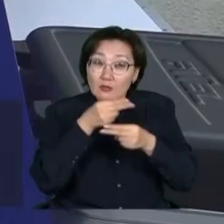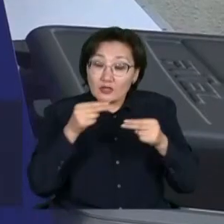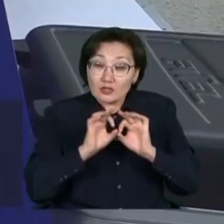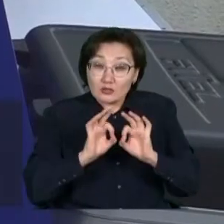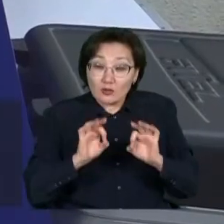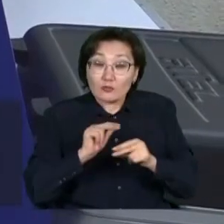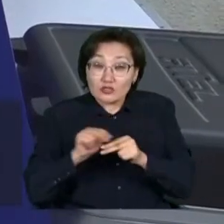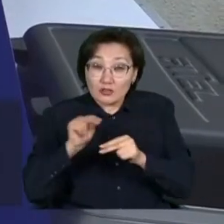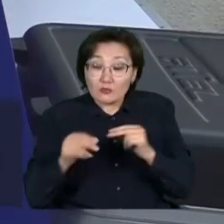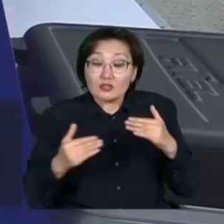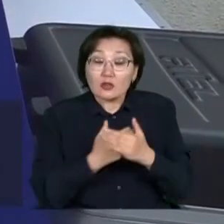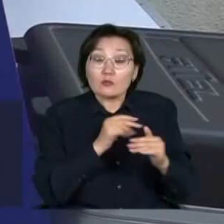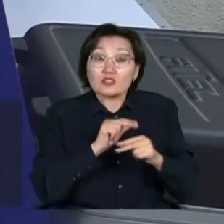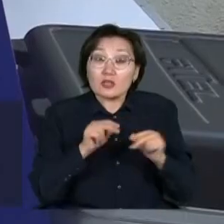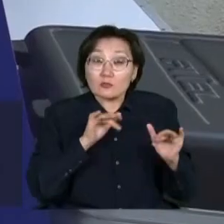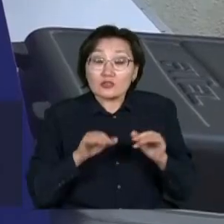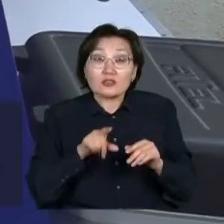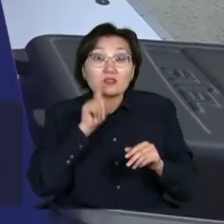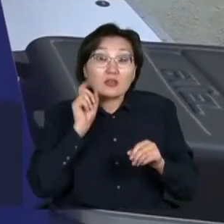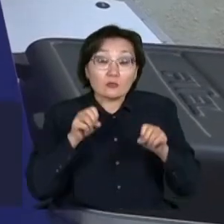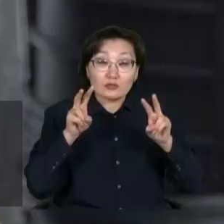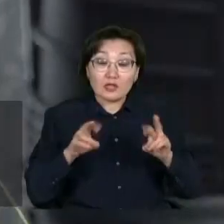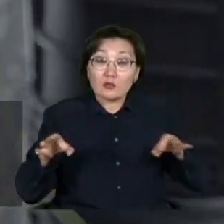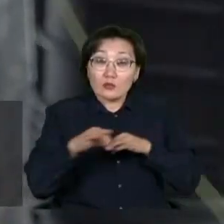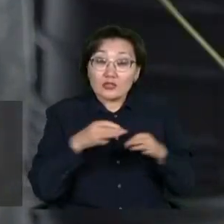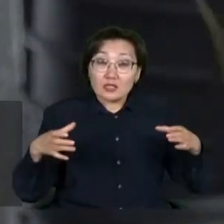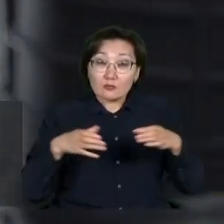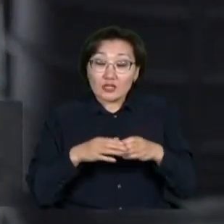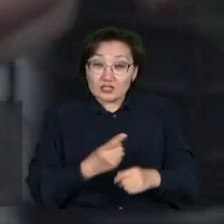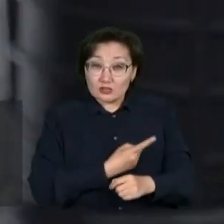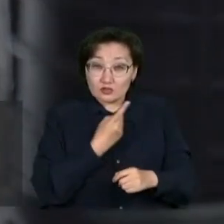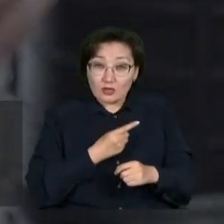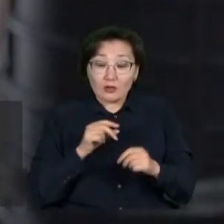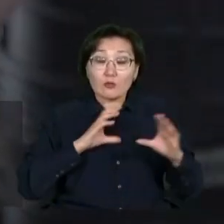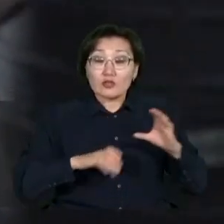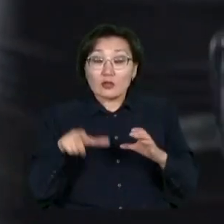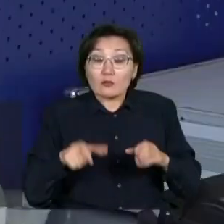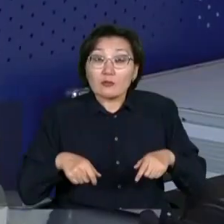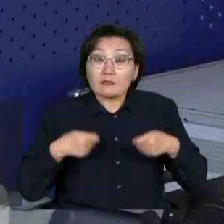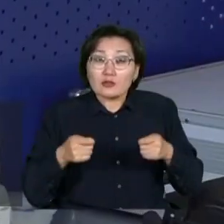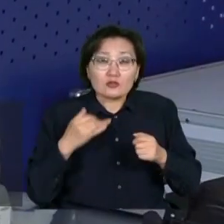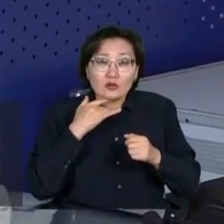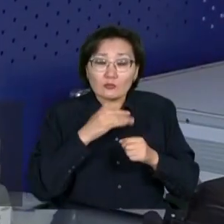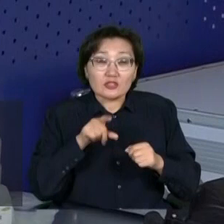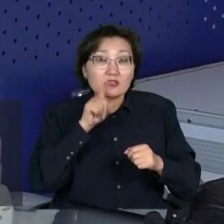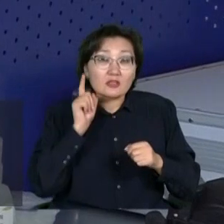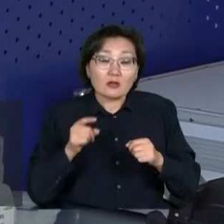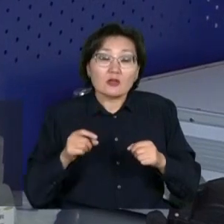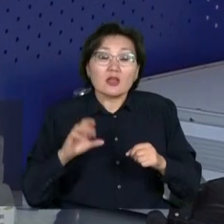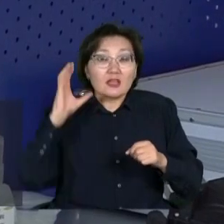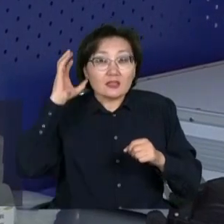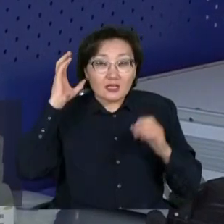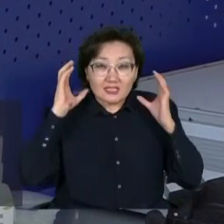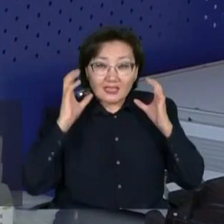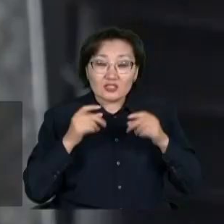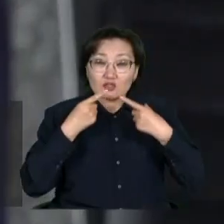Оқу барысындағы жаңа әдістен бөлек жас маман жобасы аясында жасақталған шеберхананың да білім алушыларға берері көп. Мұнда жастар радиотехника,